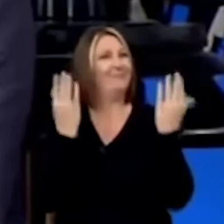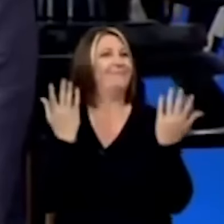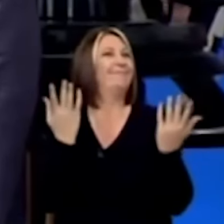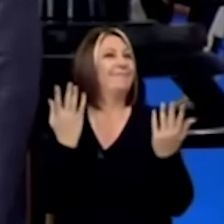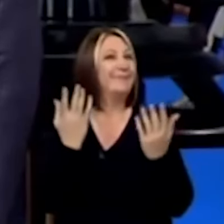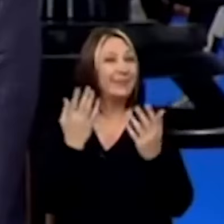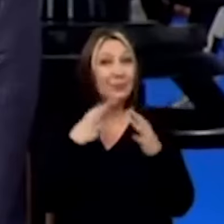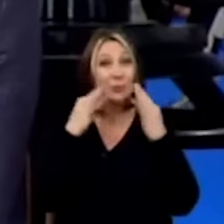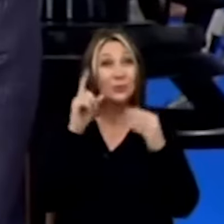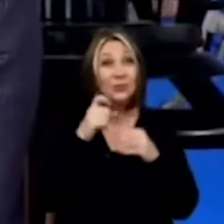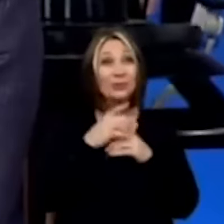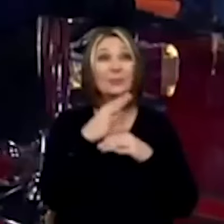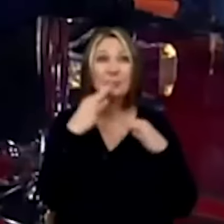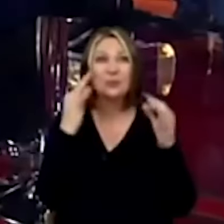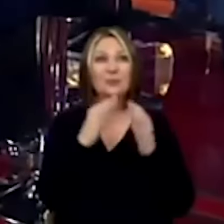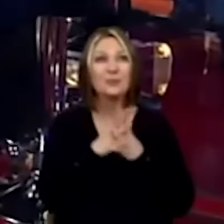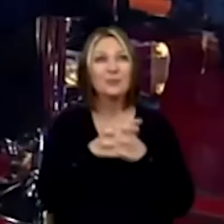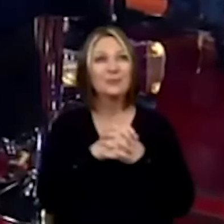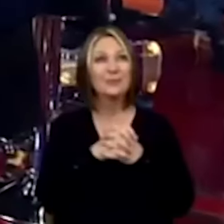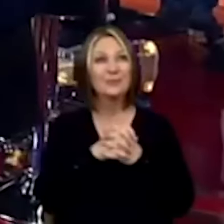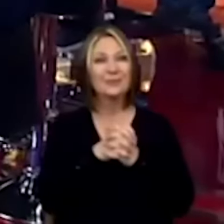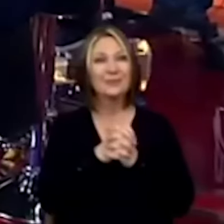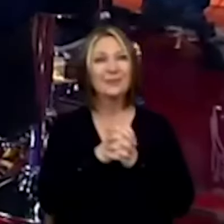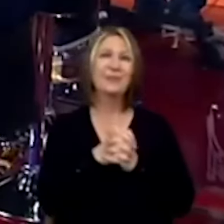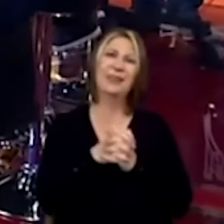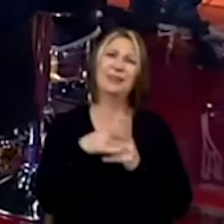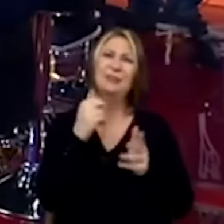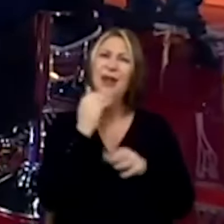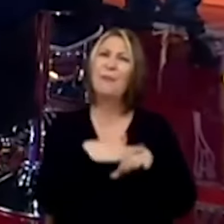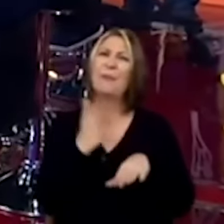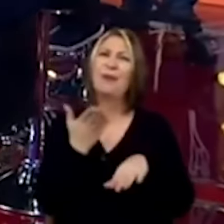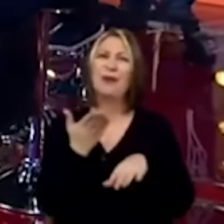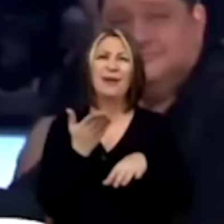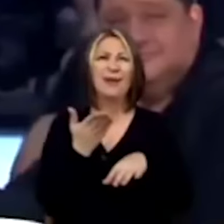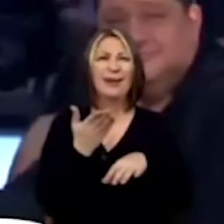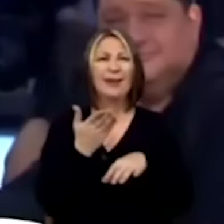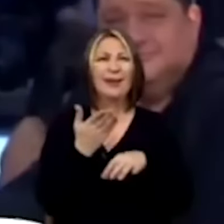böyle. Mutlu musunuz? Mutluyum abi. Bırak numarayı. Niye?